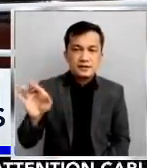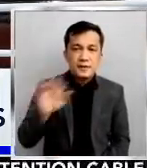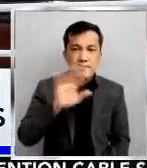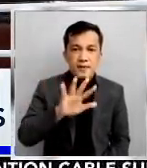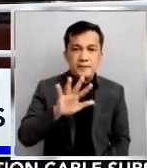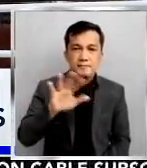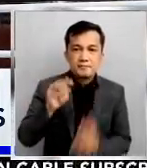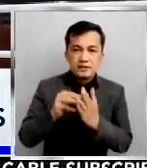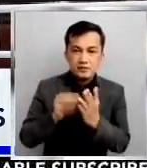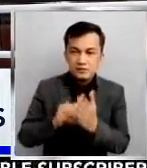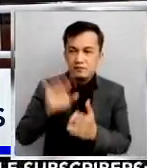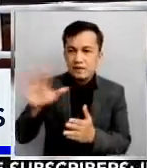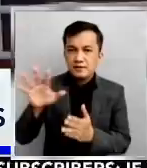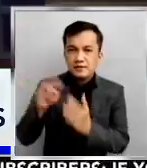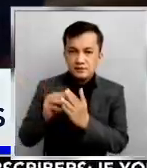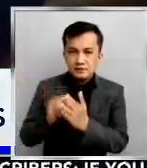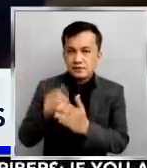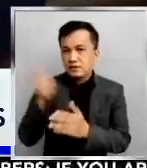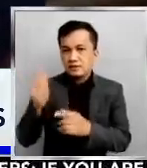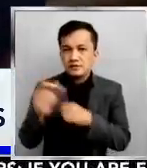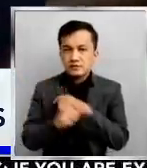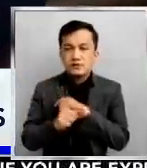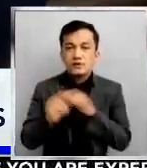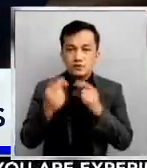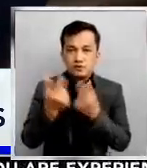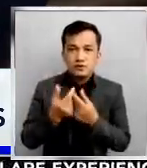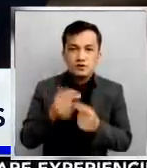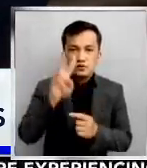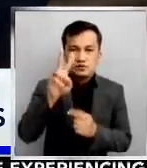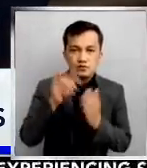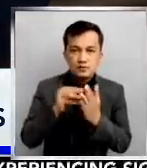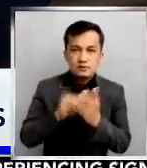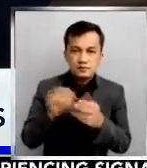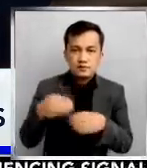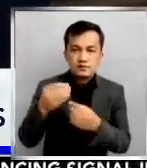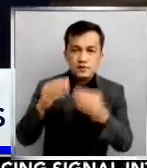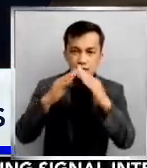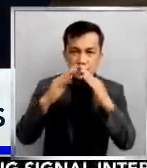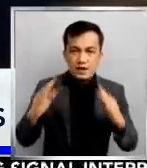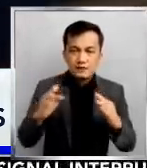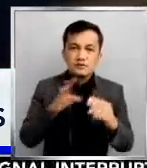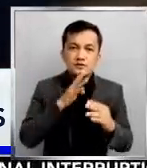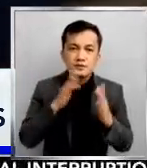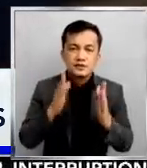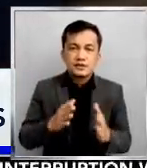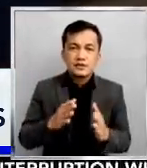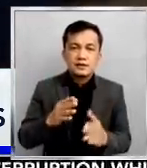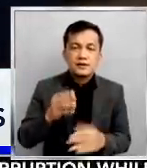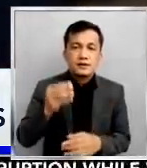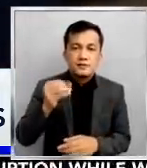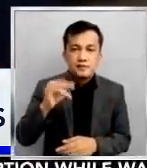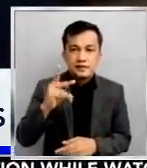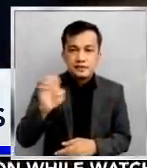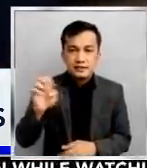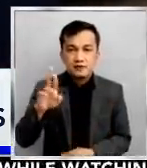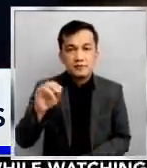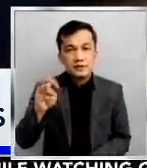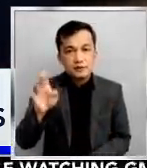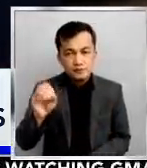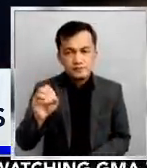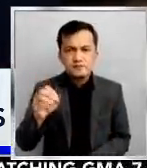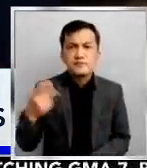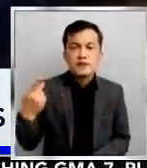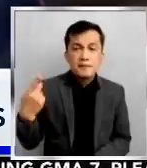grupo. 2 milyong piso ang ibibigay ni House Deputy Speaker Mikey Romero. May naghihintay ring isang house and lot